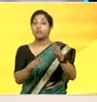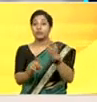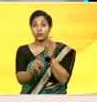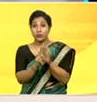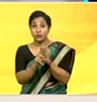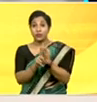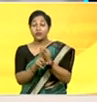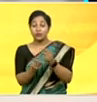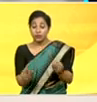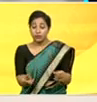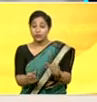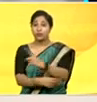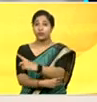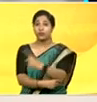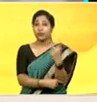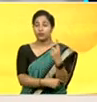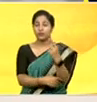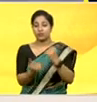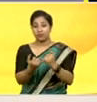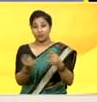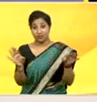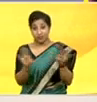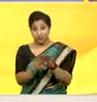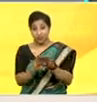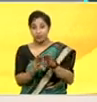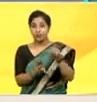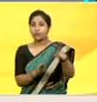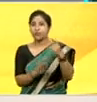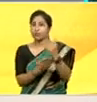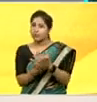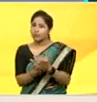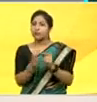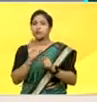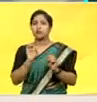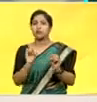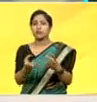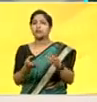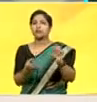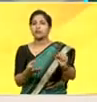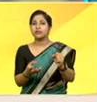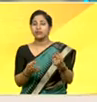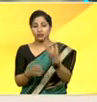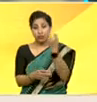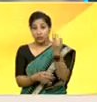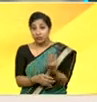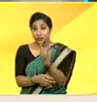रेडियो पर हर रविवार को इसका प्रसारण आधे घंटे के लिए किया जाता